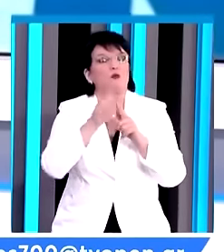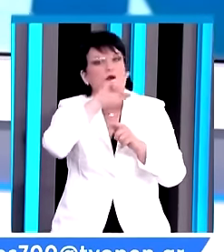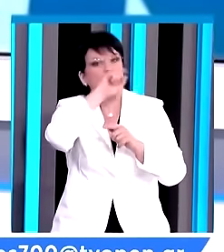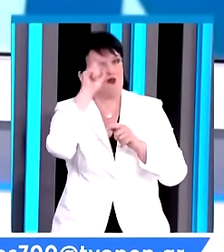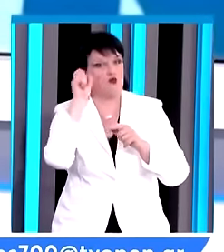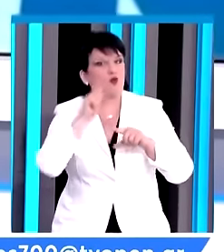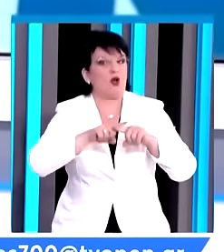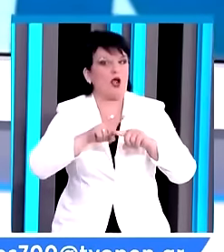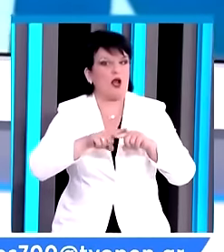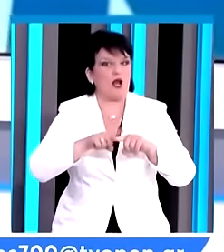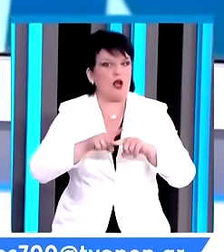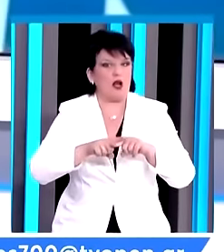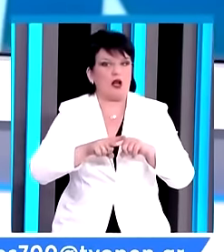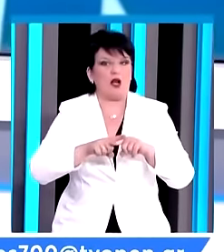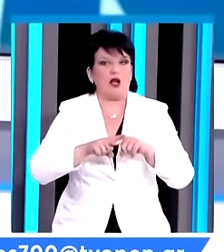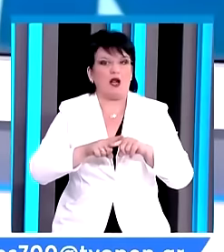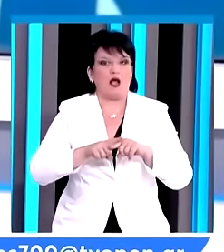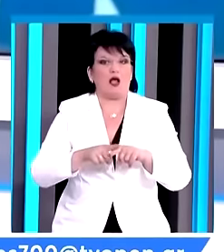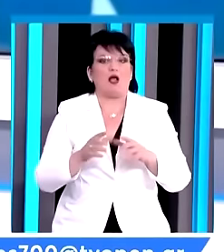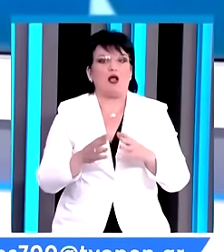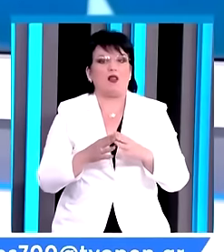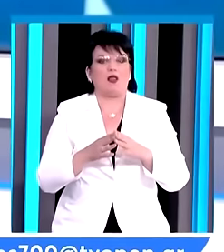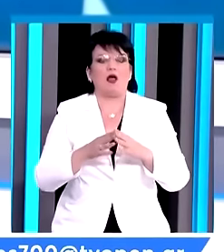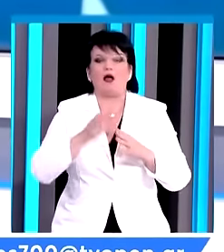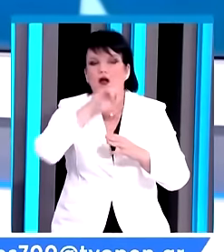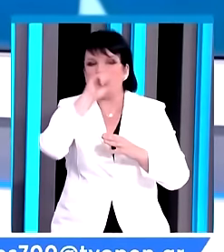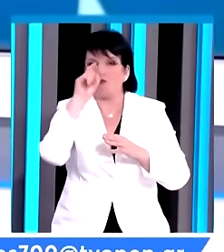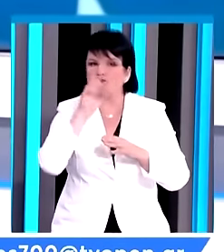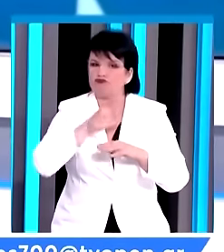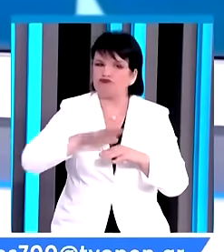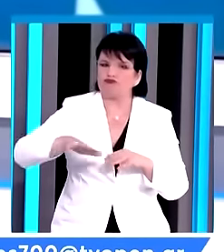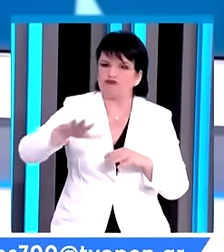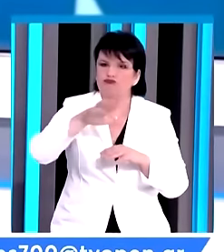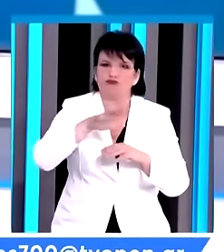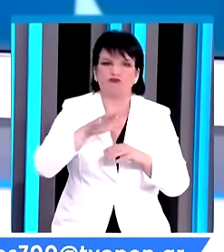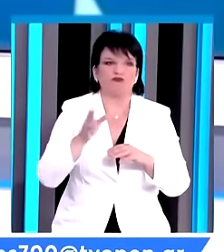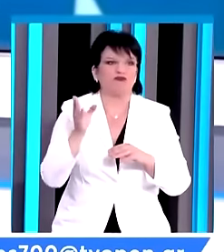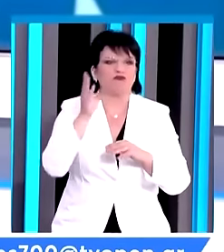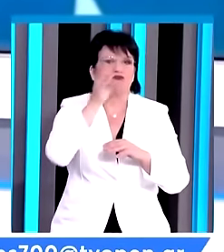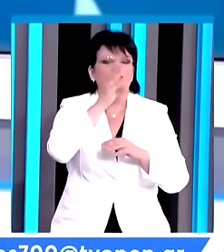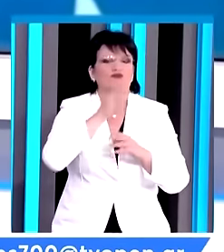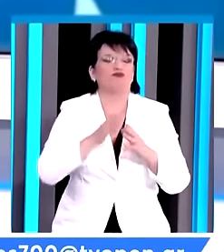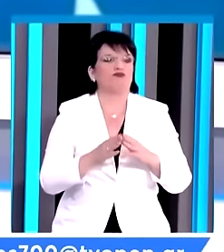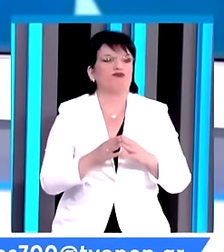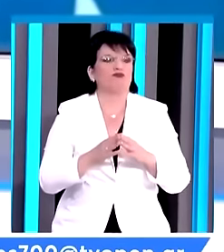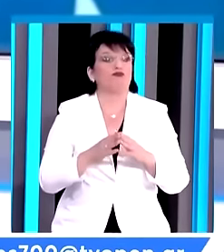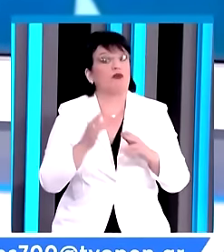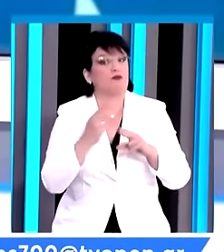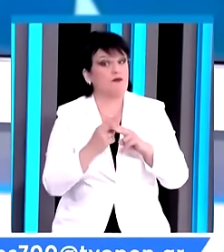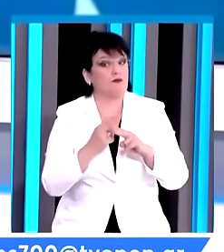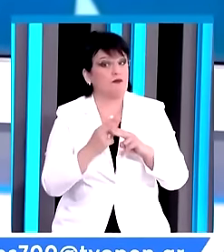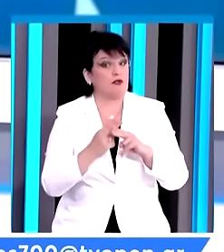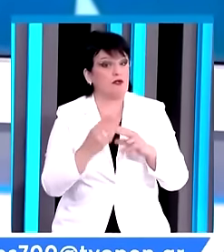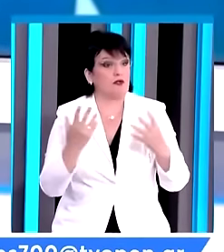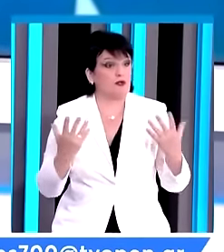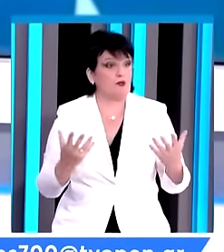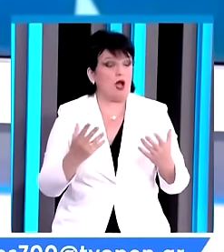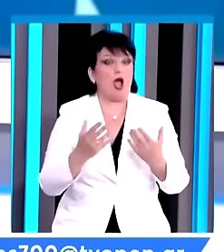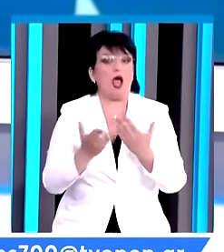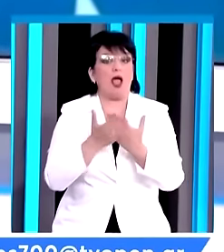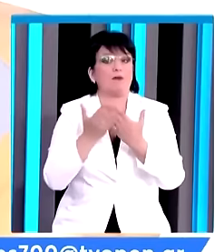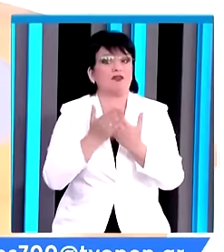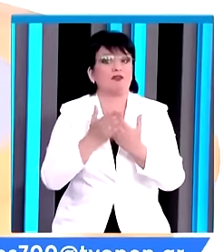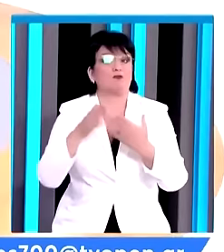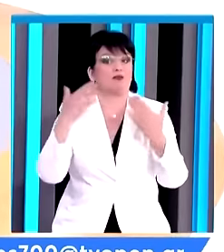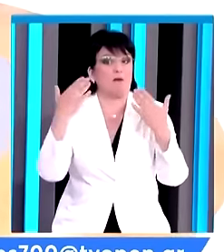πρόκληση της απολιγνητοποίησης και της πράσινης μετάβασης. Είναι μια περιοχή στην οποία έχουμε δώσει πολύ μεγάλη έμφαση και την οποία έχω επισκεφθεί